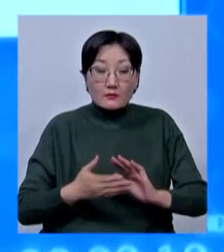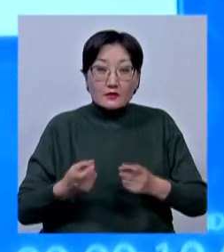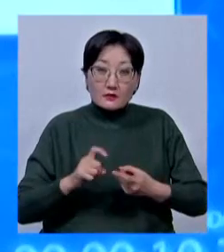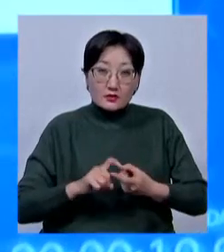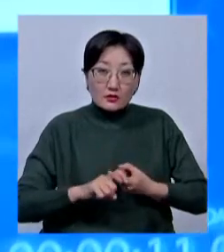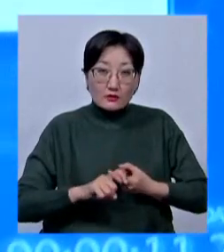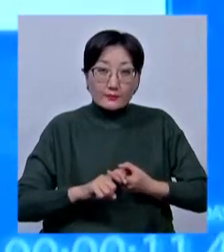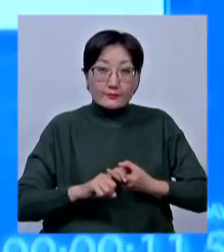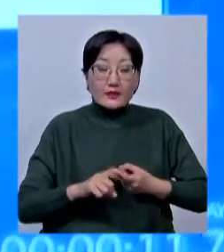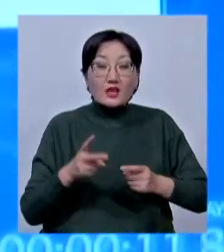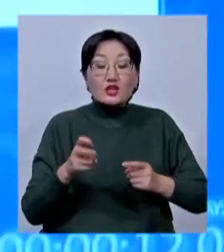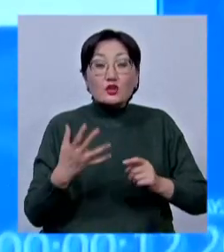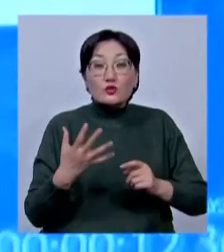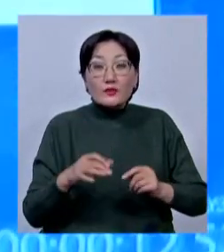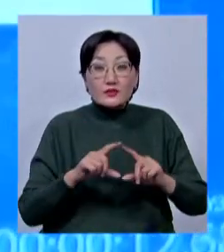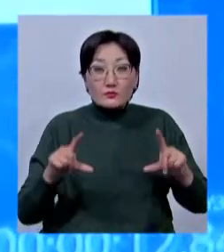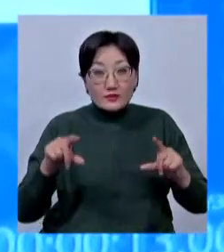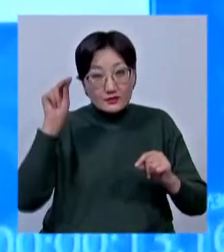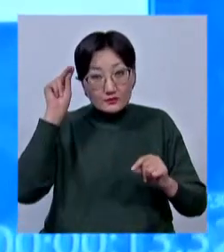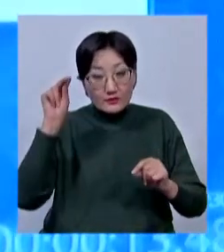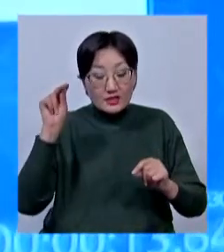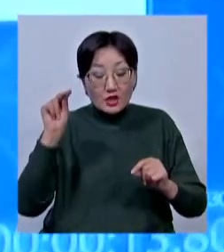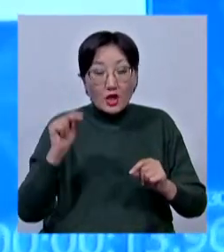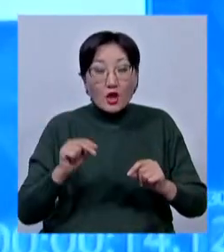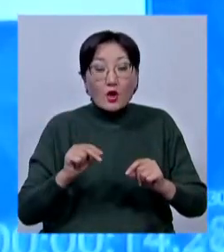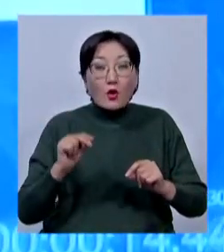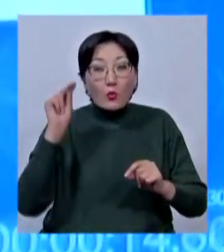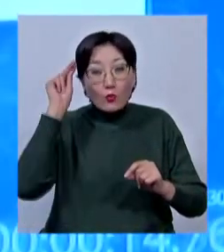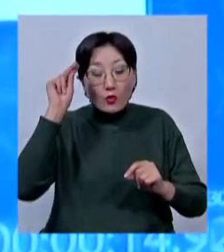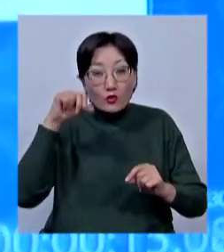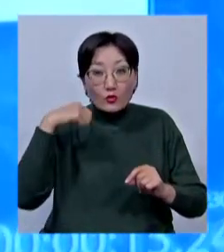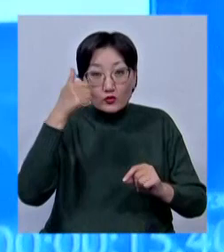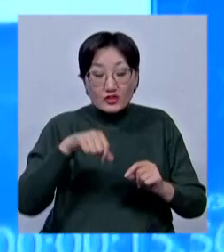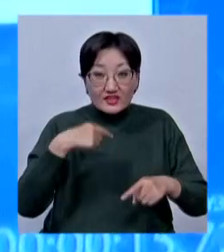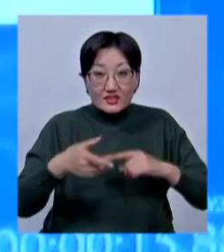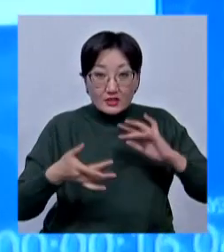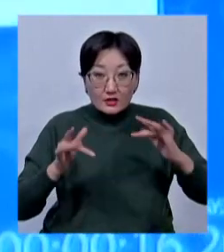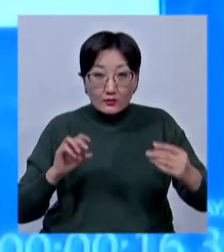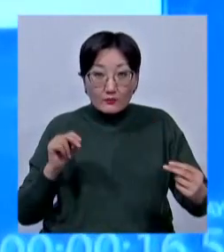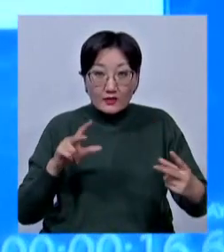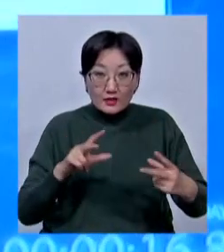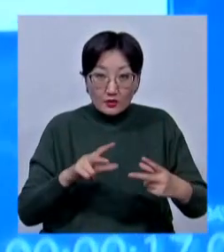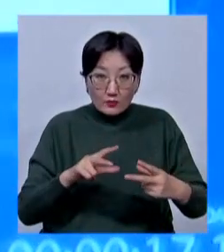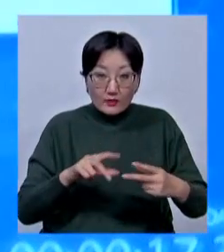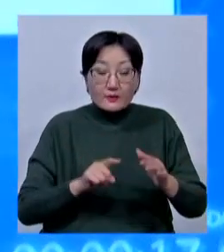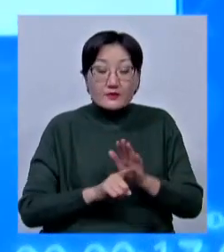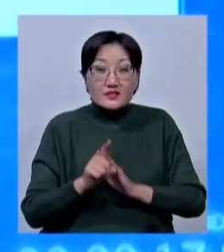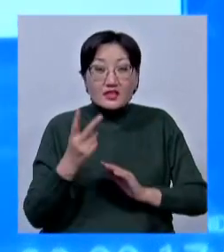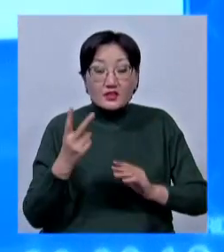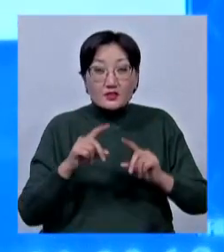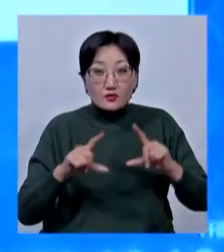байланысты 205 мектепте оқу жылы қашықтан оқу форматында басталды. Екі